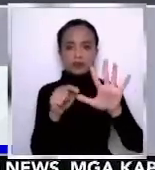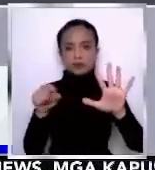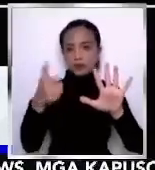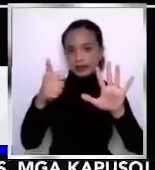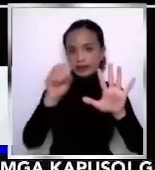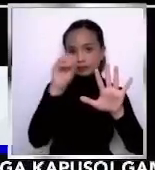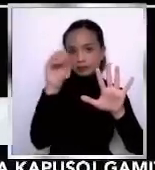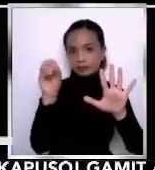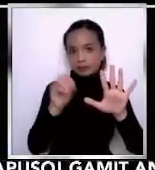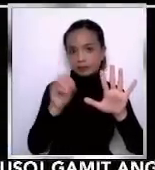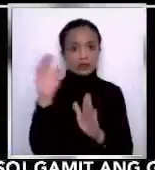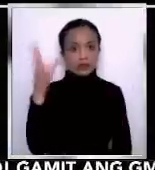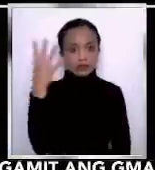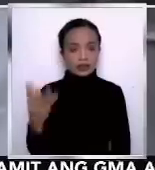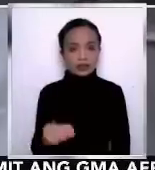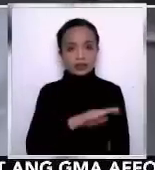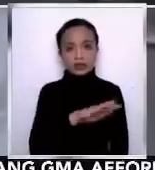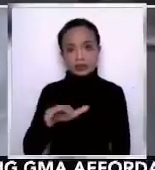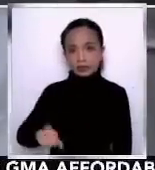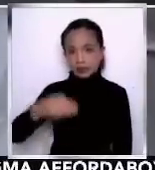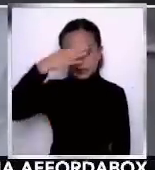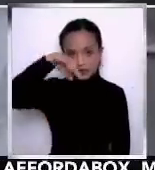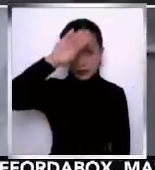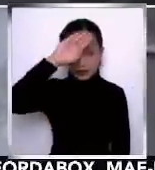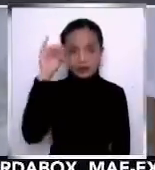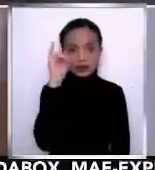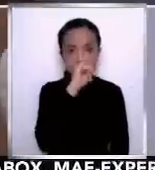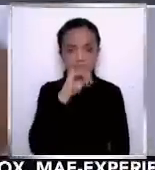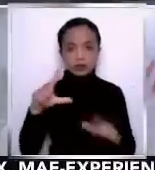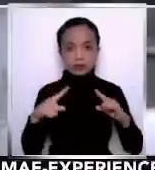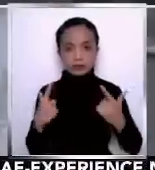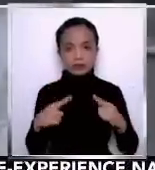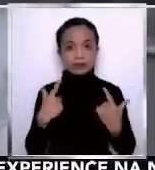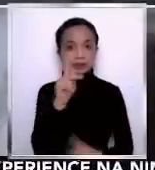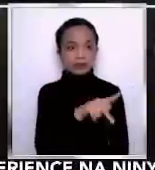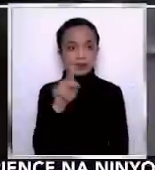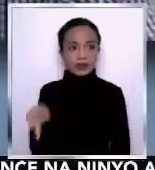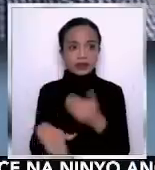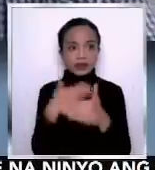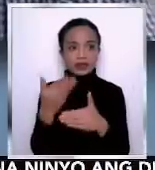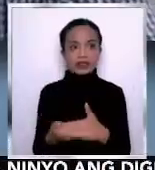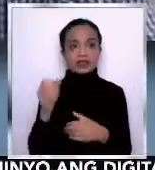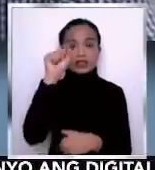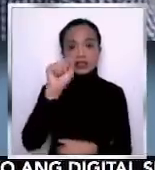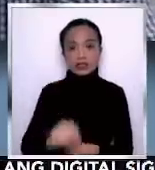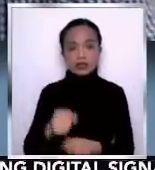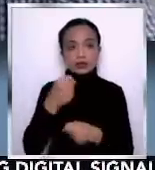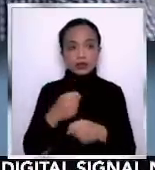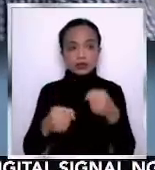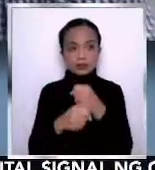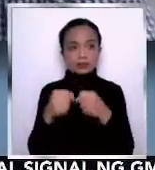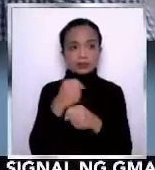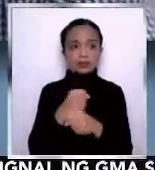Batangas, Cagayan, Cavite, Iloilo, Laguna at Pampanga. Moderate positivity rate pa rin ang South Cotabato. Positivity rate is one